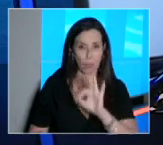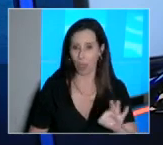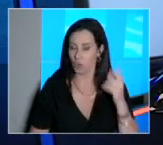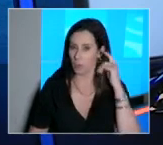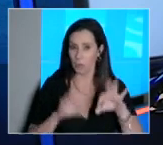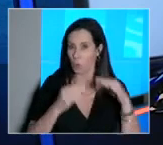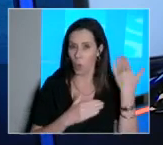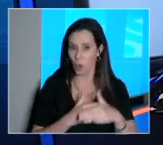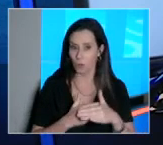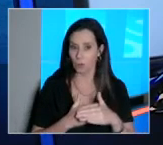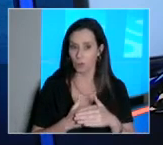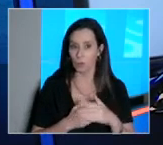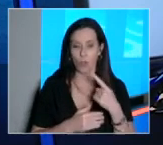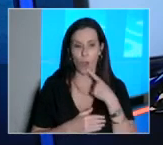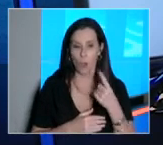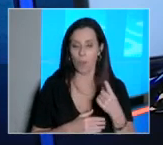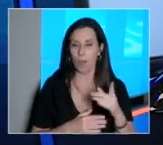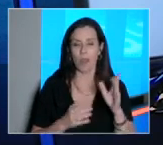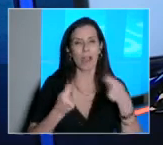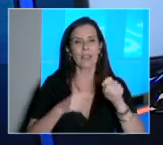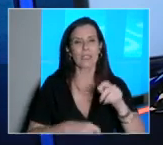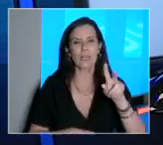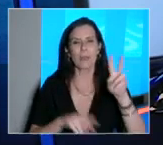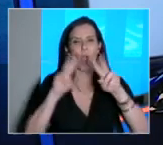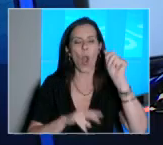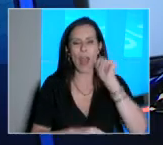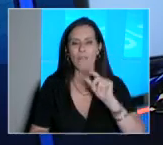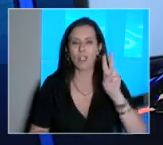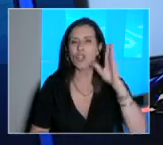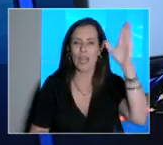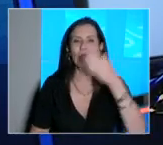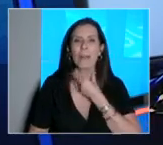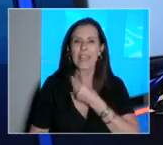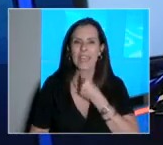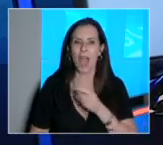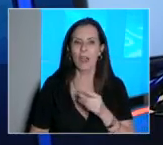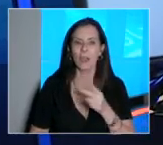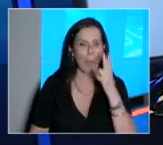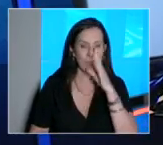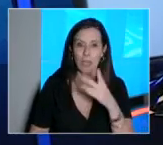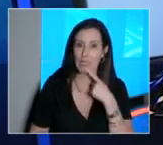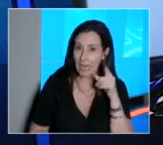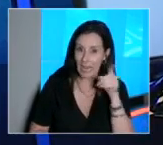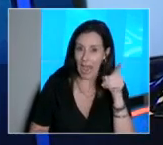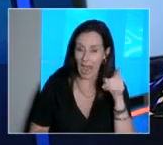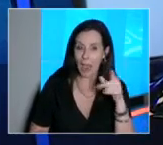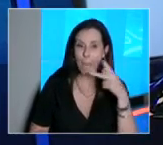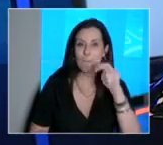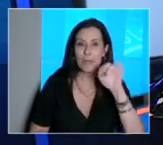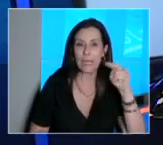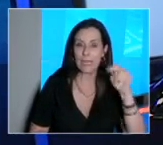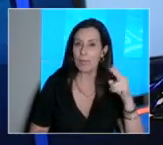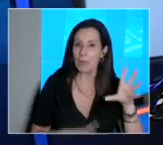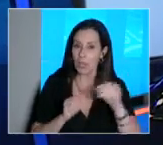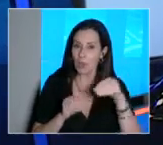בבחירות האחרונות, פונים לחברת הכנסת פנינה תמנו שטה, אחרי כל הסיפור הזה, מנסים להגיד לה, אם